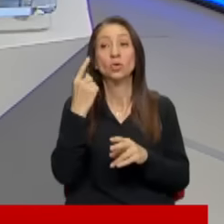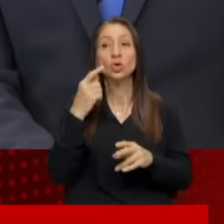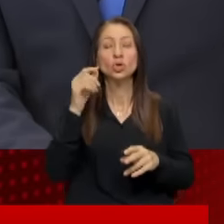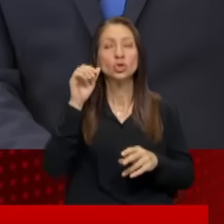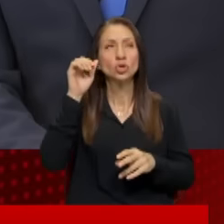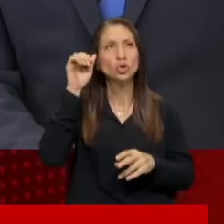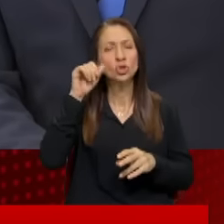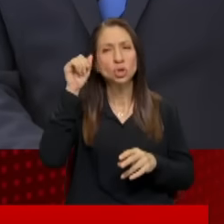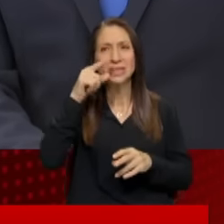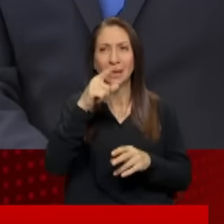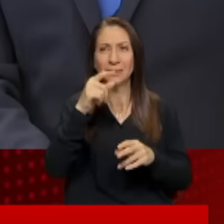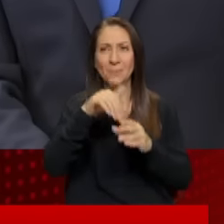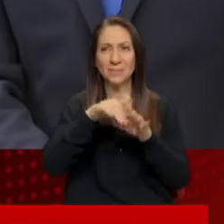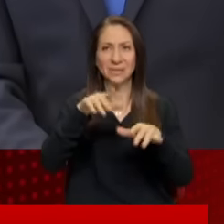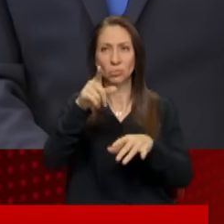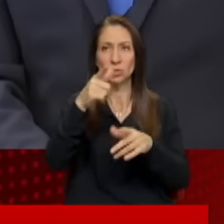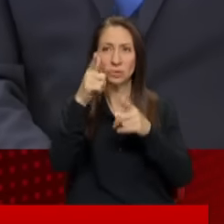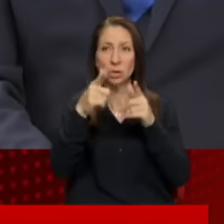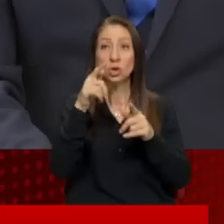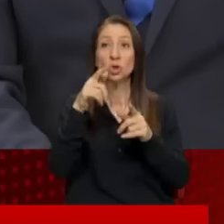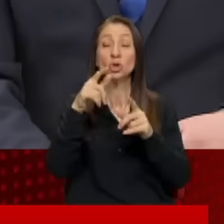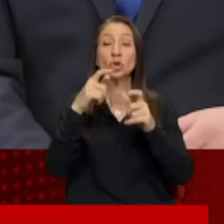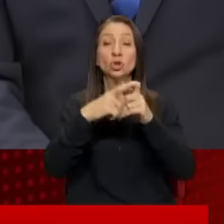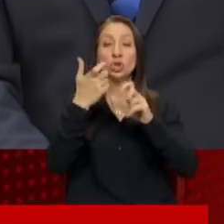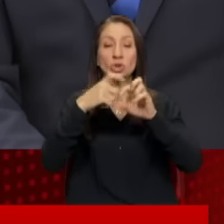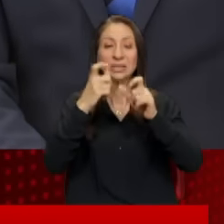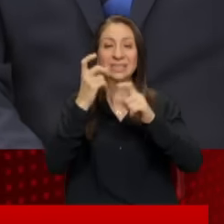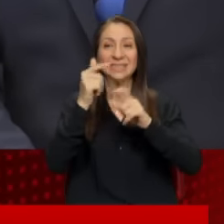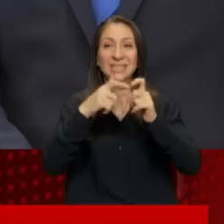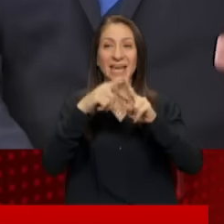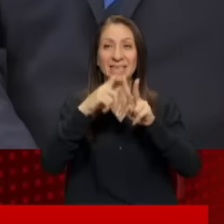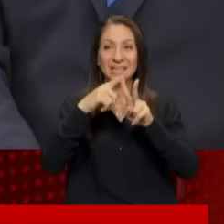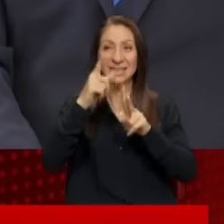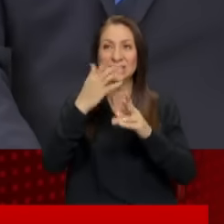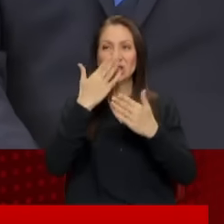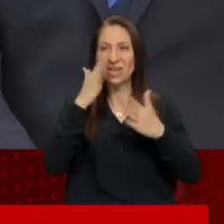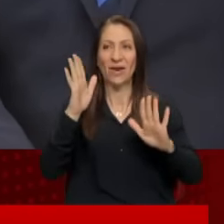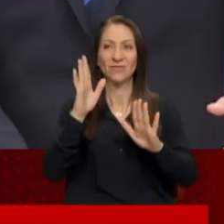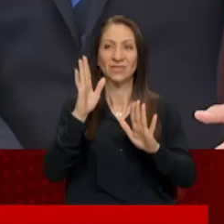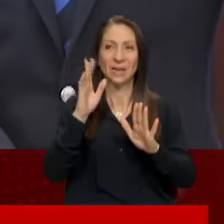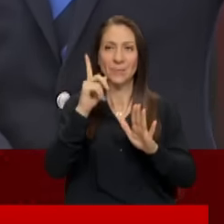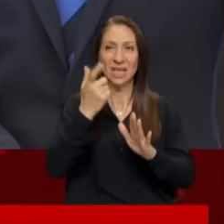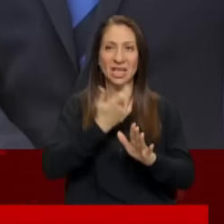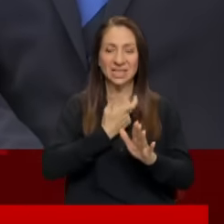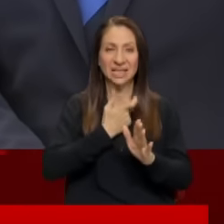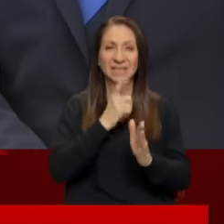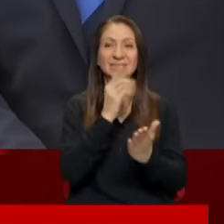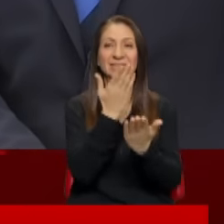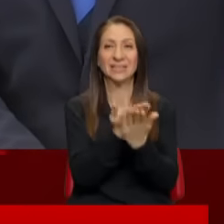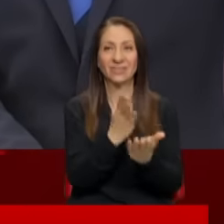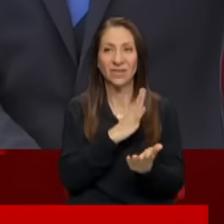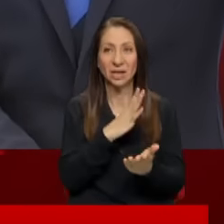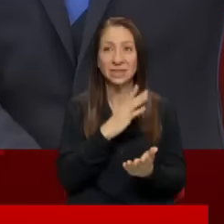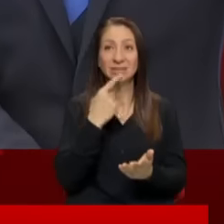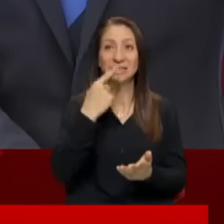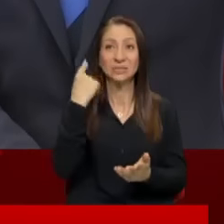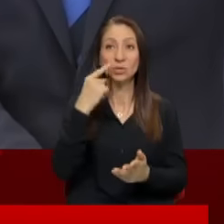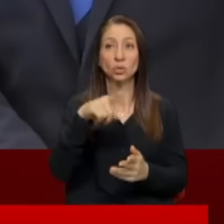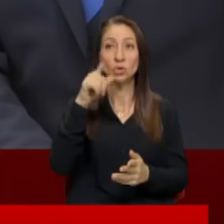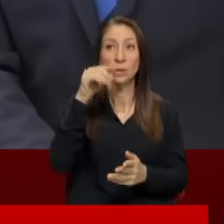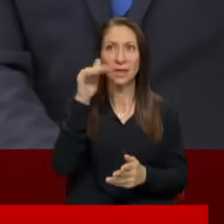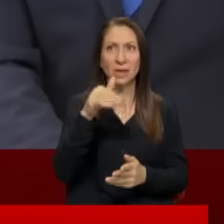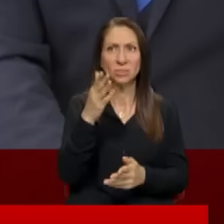Gürcistan parlamentosunda yaşandı bu görüntü. Gürcistan'da yabancı etkinin şeffaflığı diye bir yasa tasarısı var. Geçtiğimiz yılda bu.